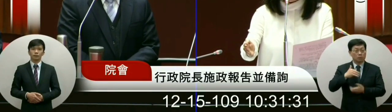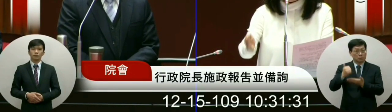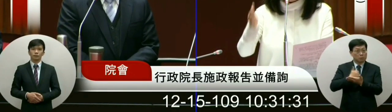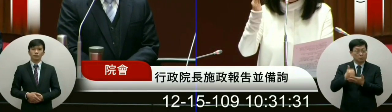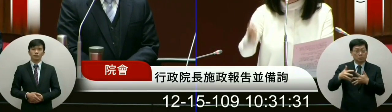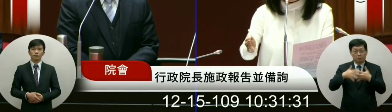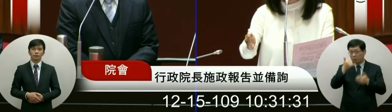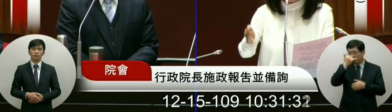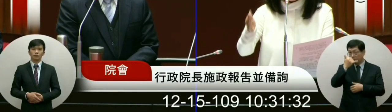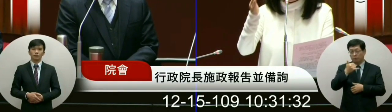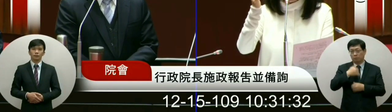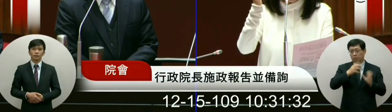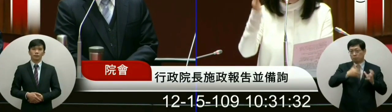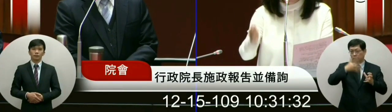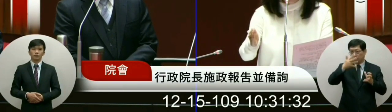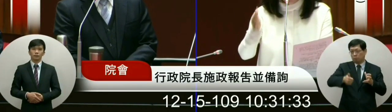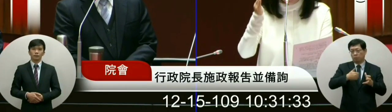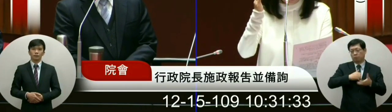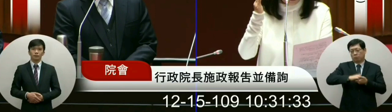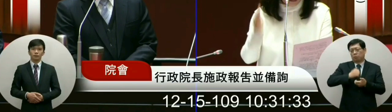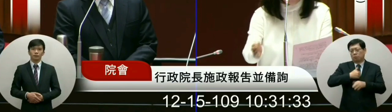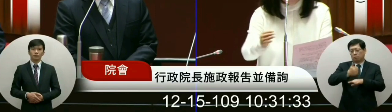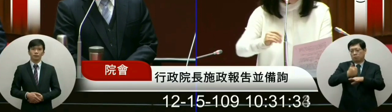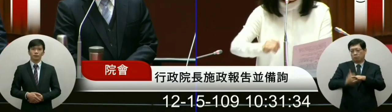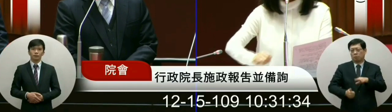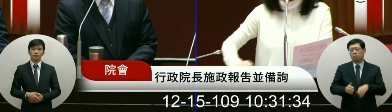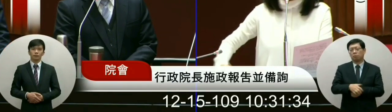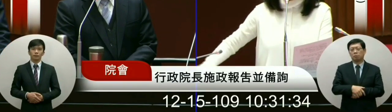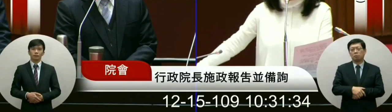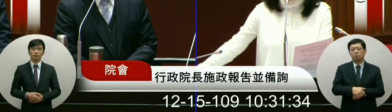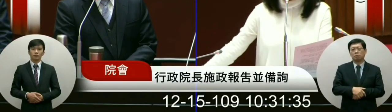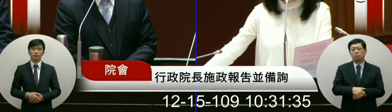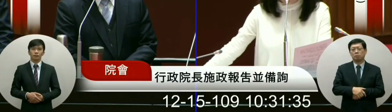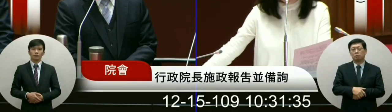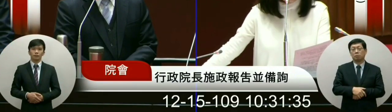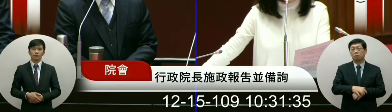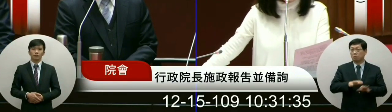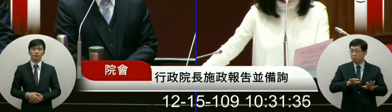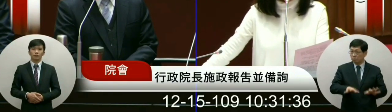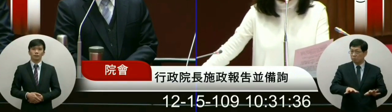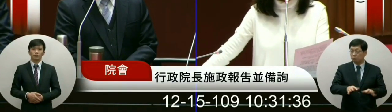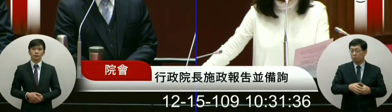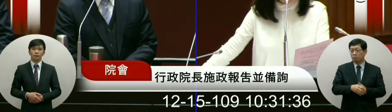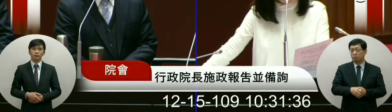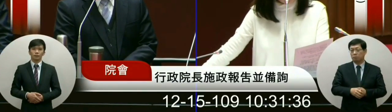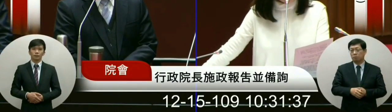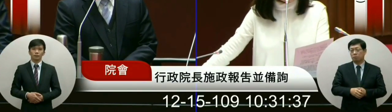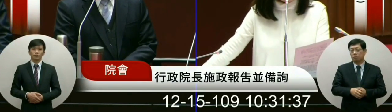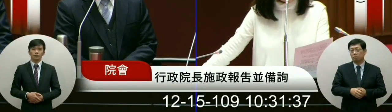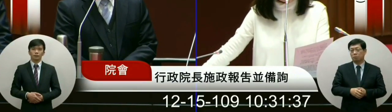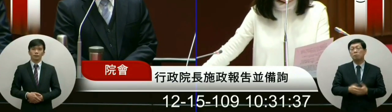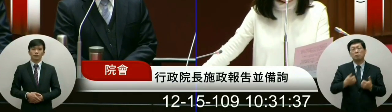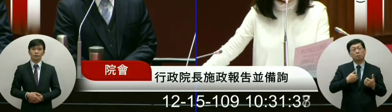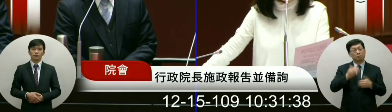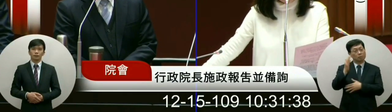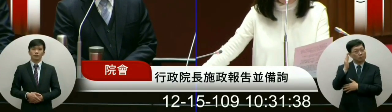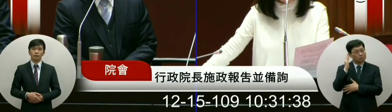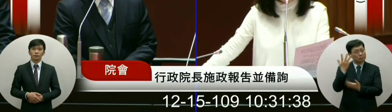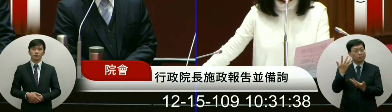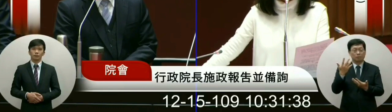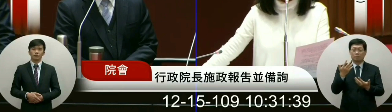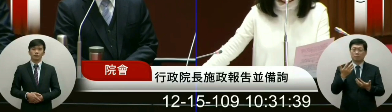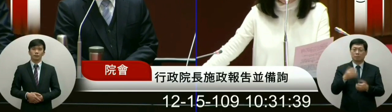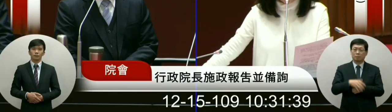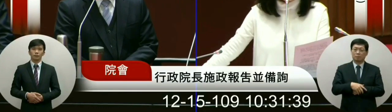果进口美猪，总统就必须下台。 所以现在我们的政府